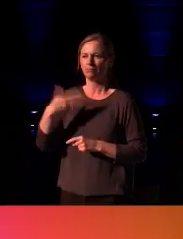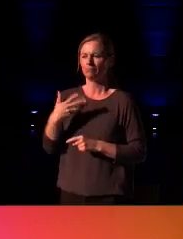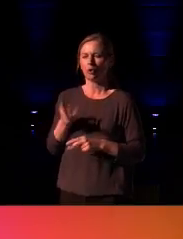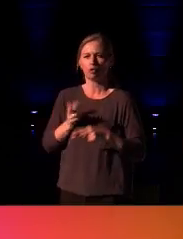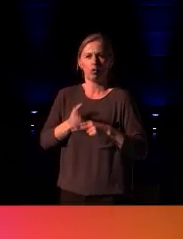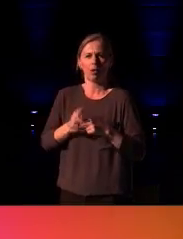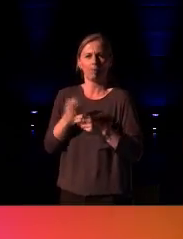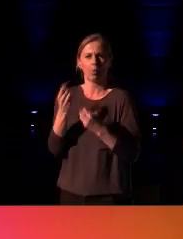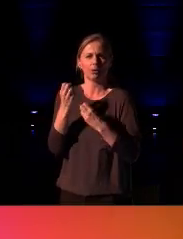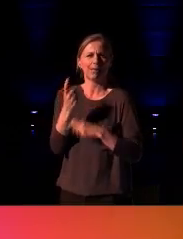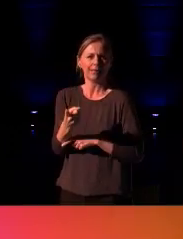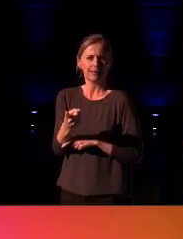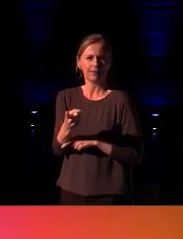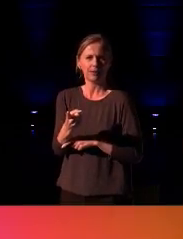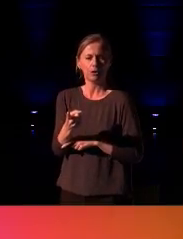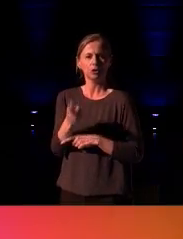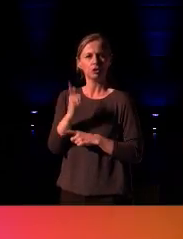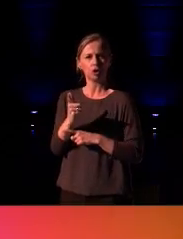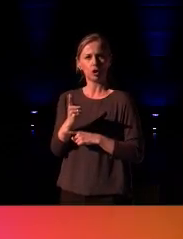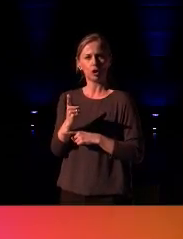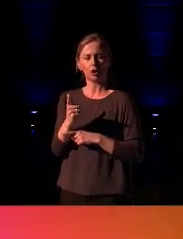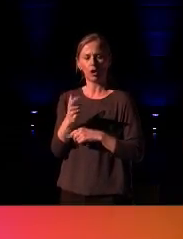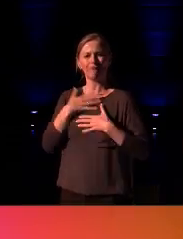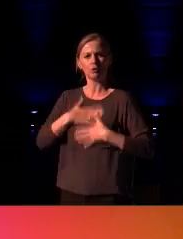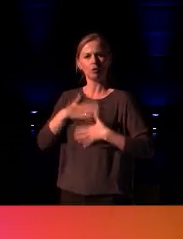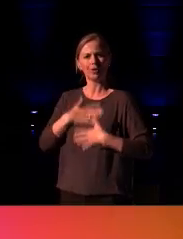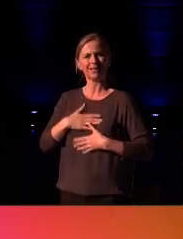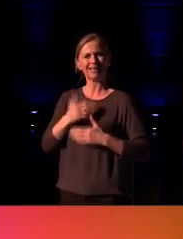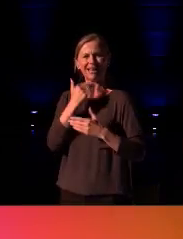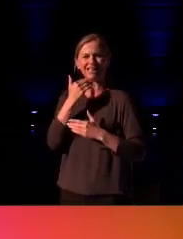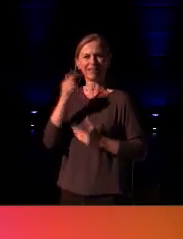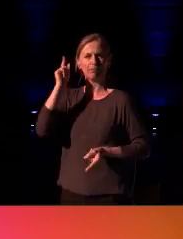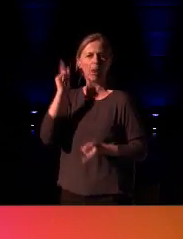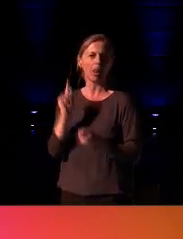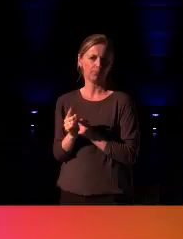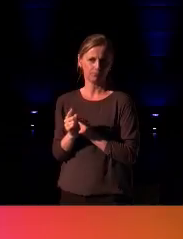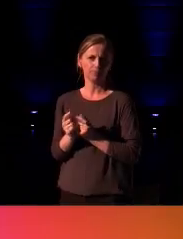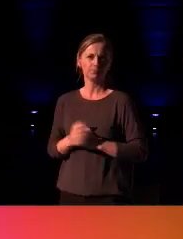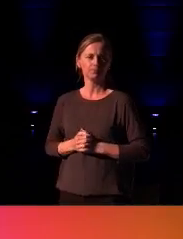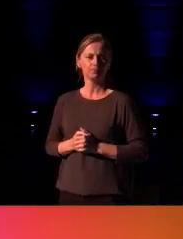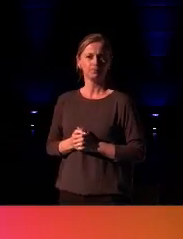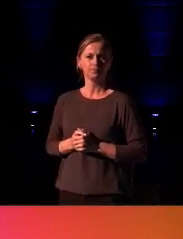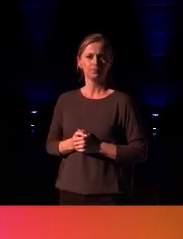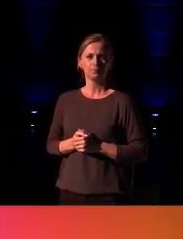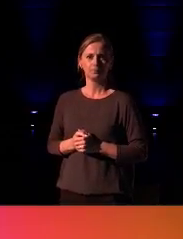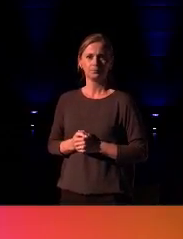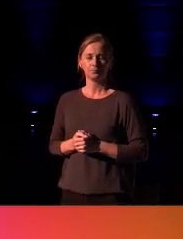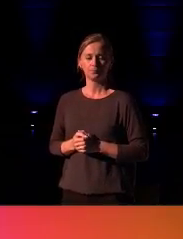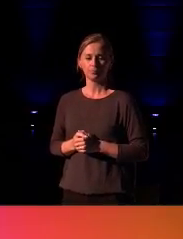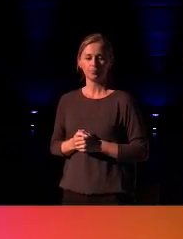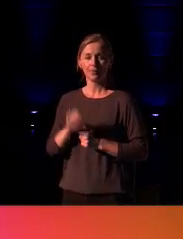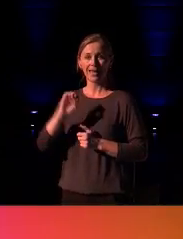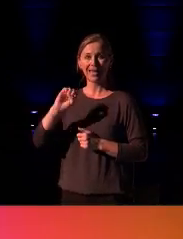tåle påkjenninger på grunn av nedgang i fysiologiske reserver. Det er et stort